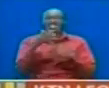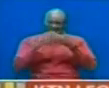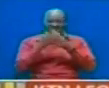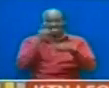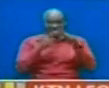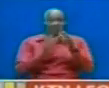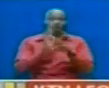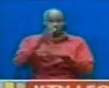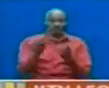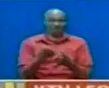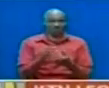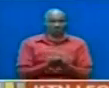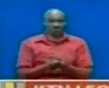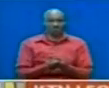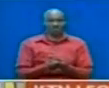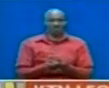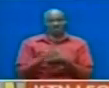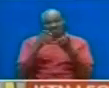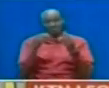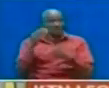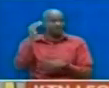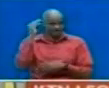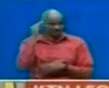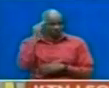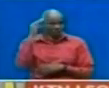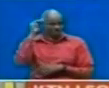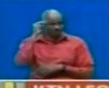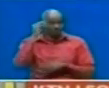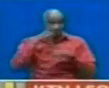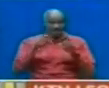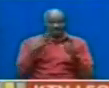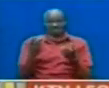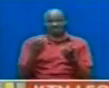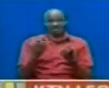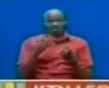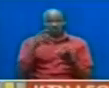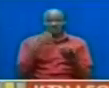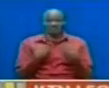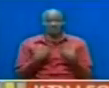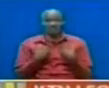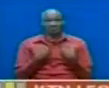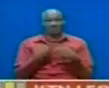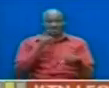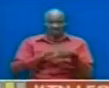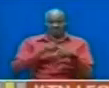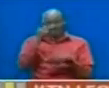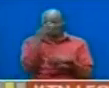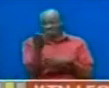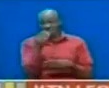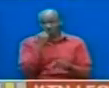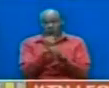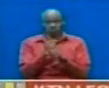na zaidi. It is simple in mental but hard in abacus. When it is fast,